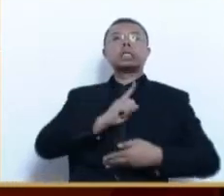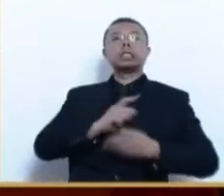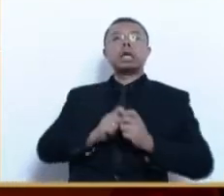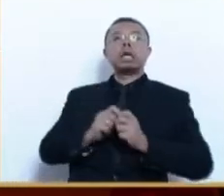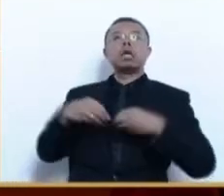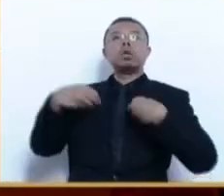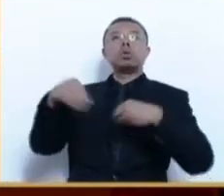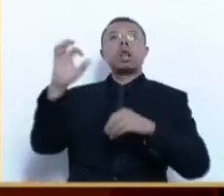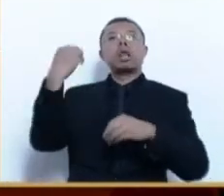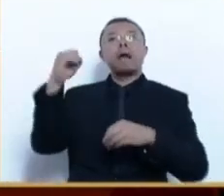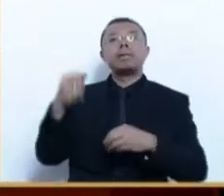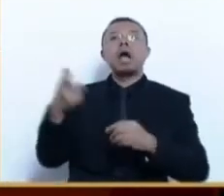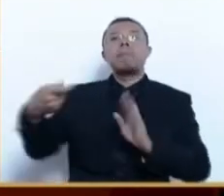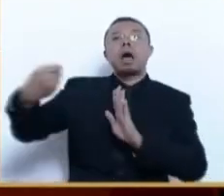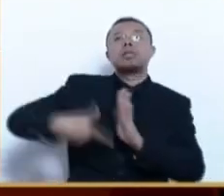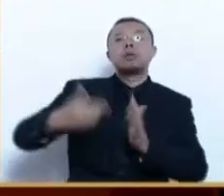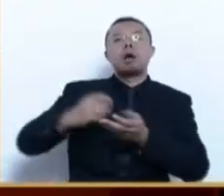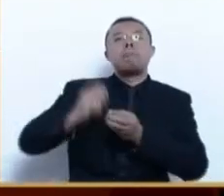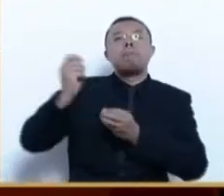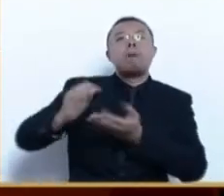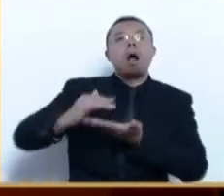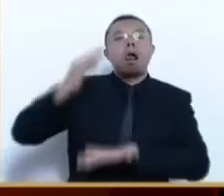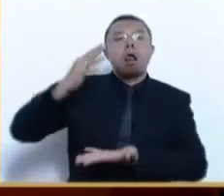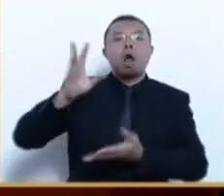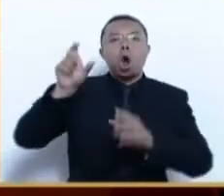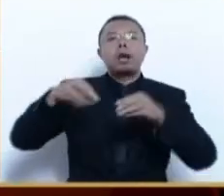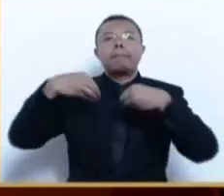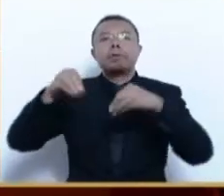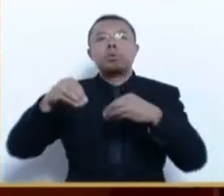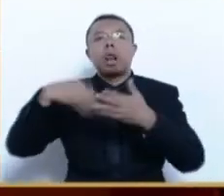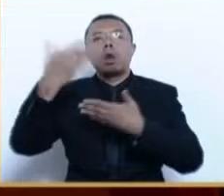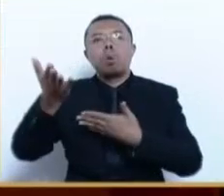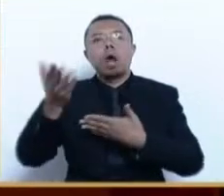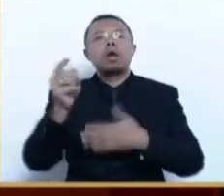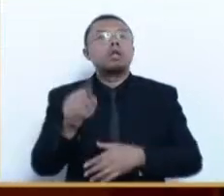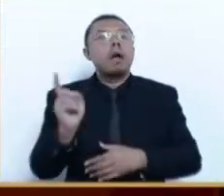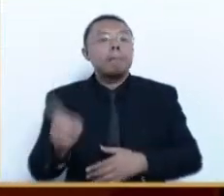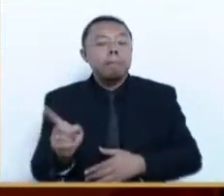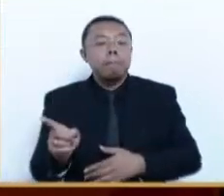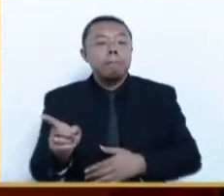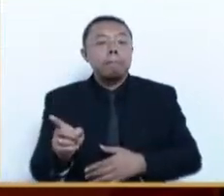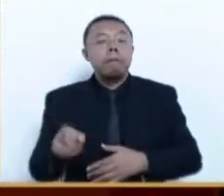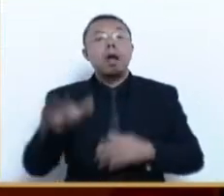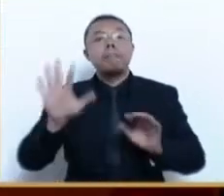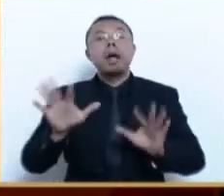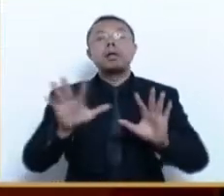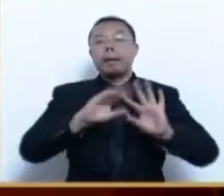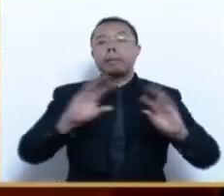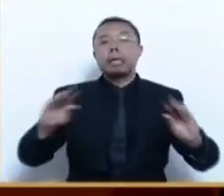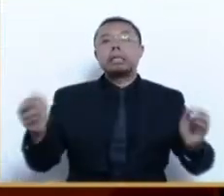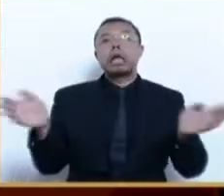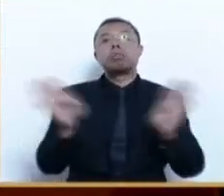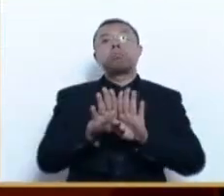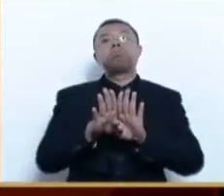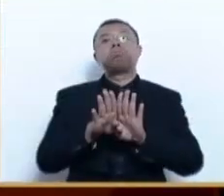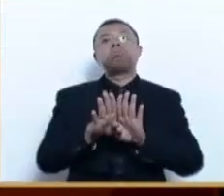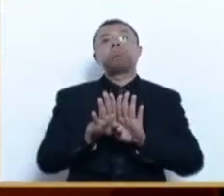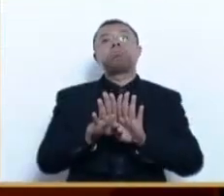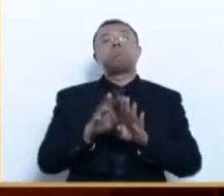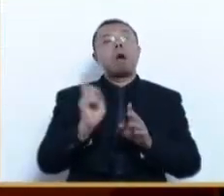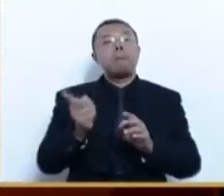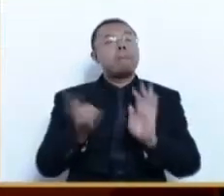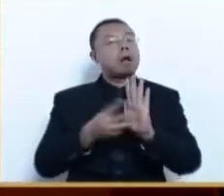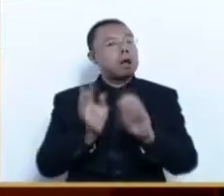tinggi pedagang belanja Keluar akhirnya Apa Daya banyak ee ruang lapangan pekerjaan tidak ada gara-gara